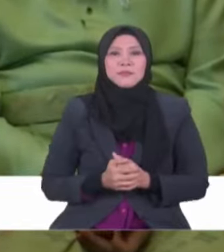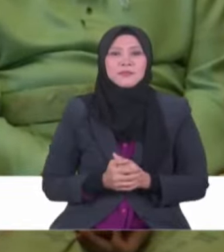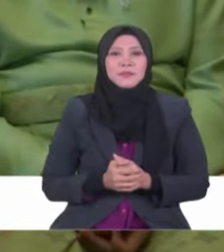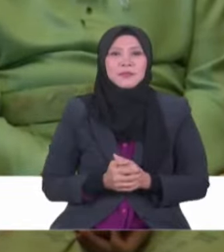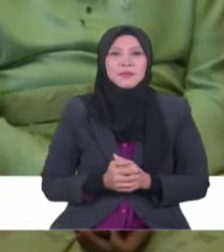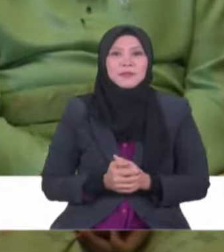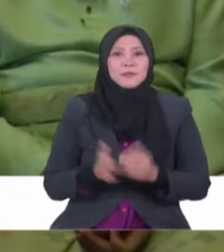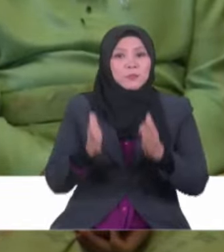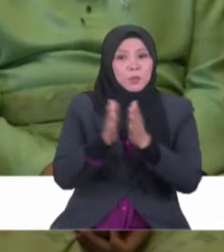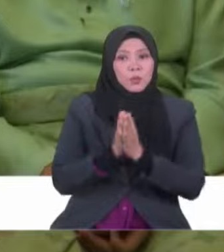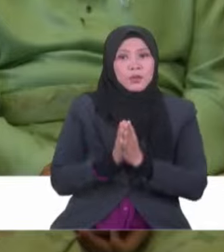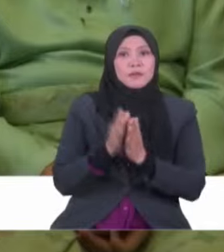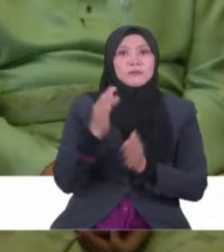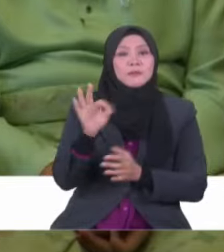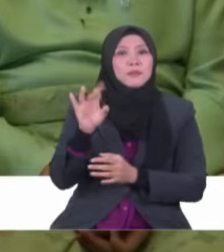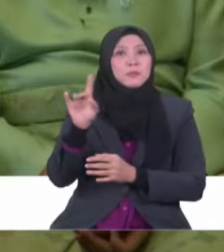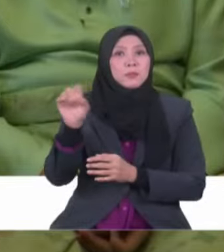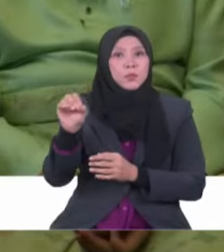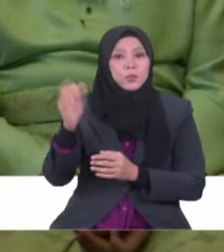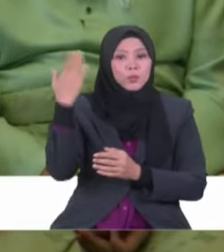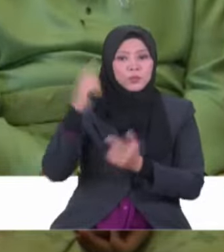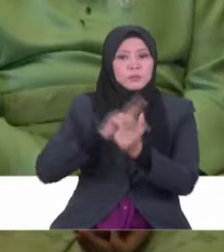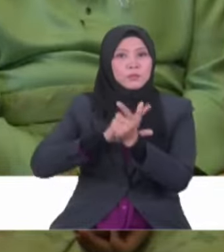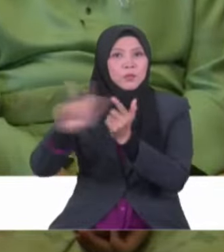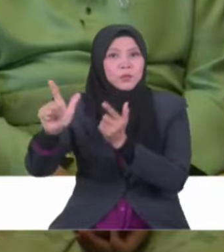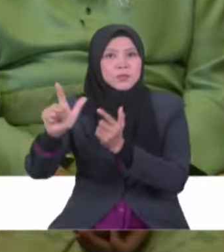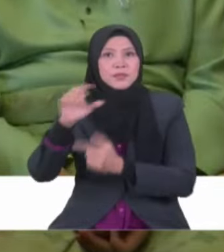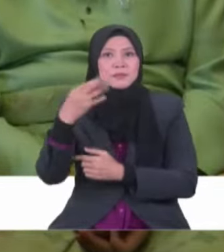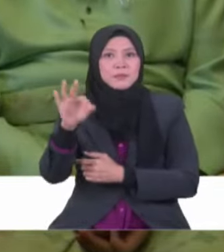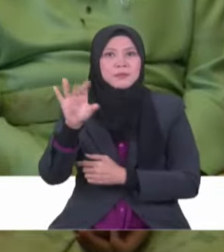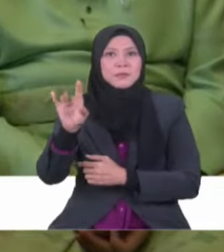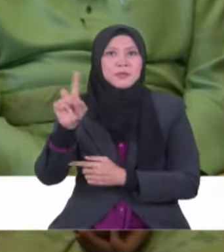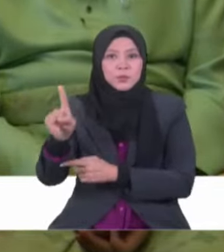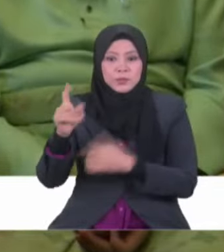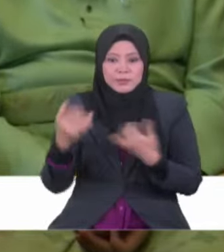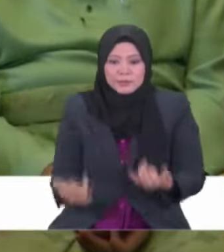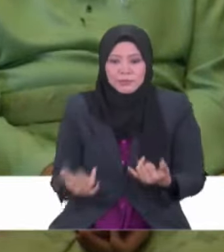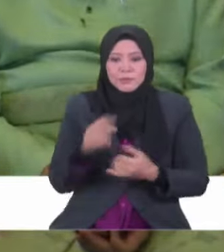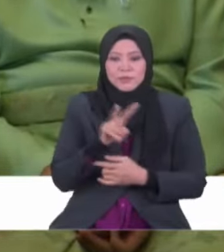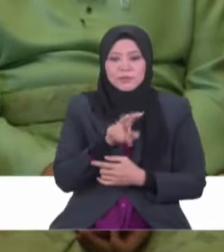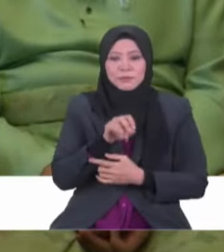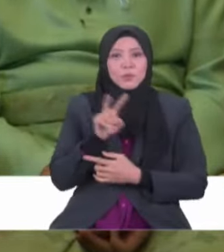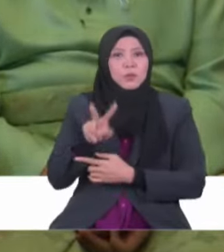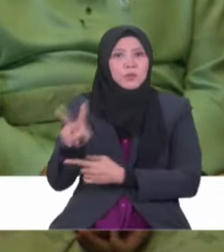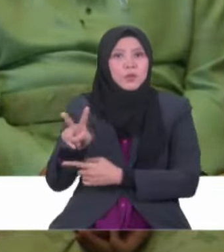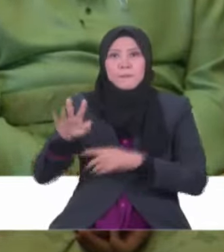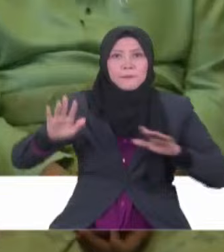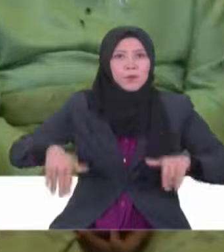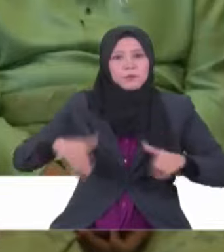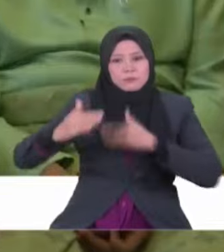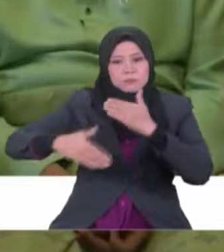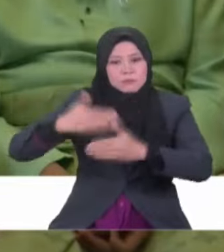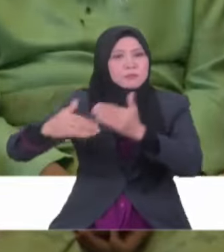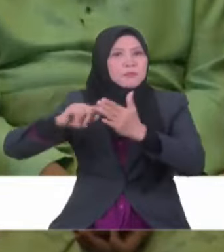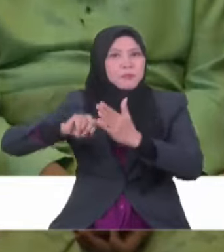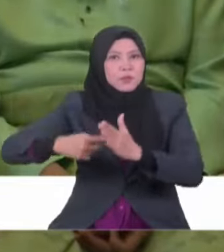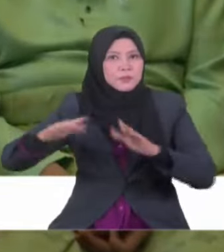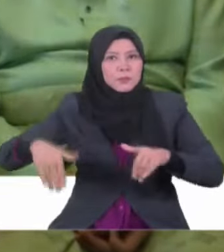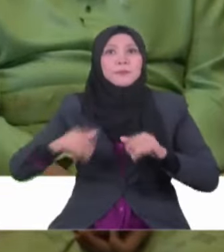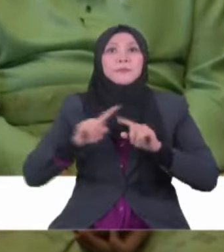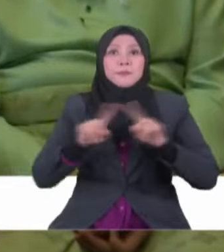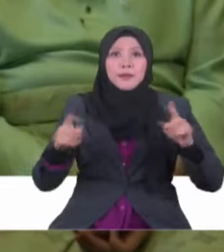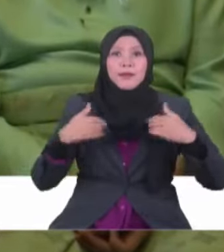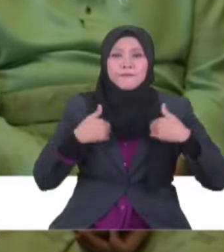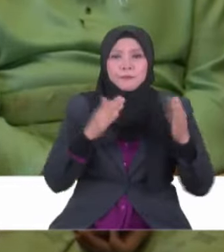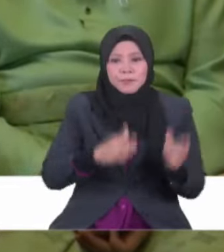mohon tahun 80, diluluskan tahun 81. Sekarang 2022 belum ada pelaksanaan, ada perancangan